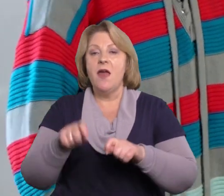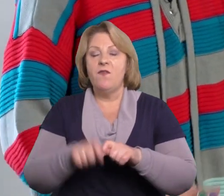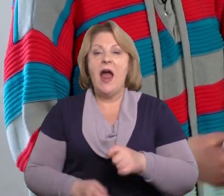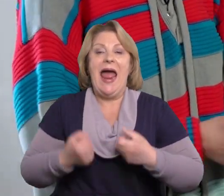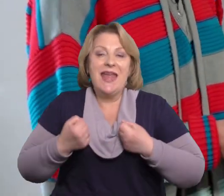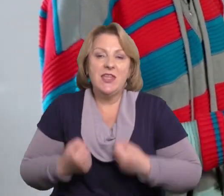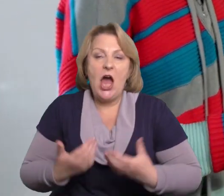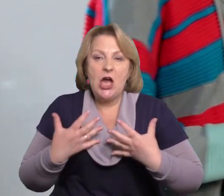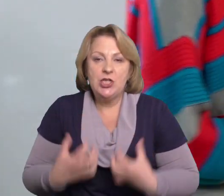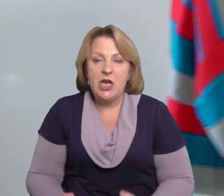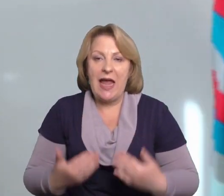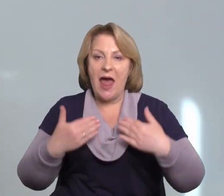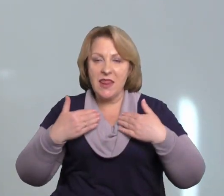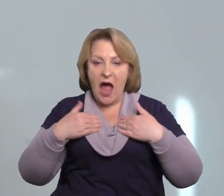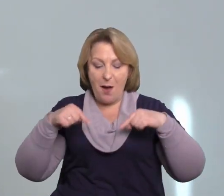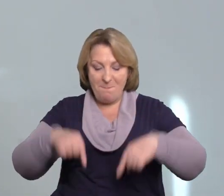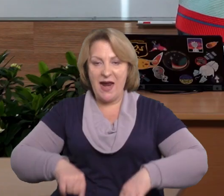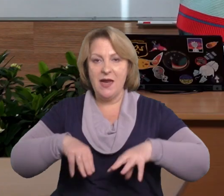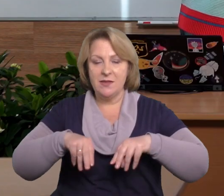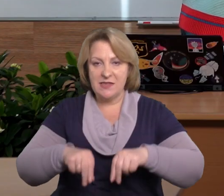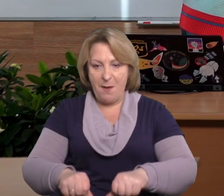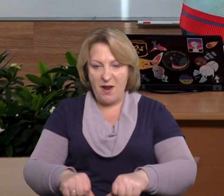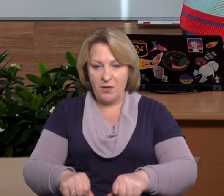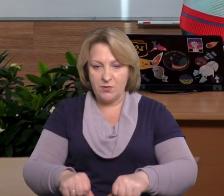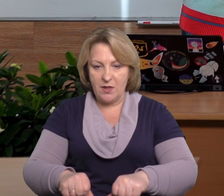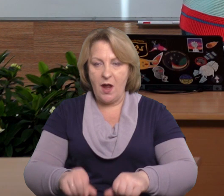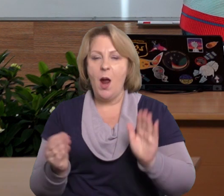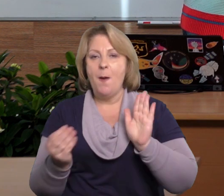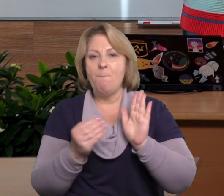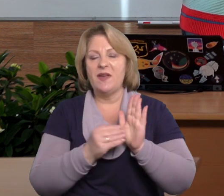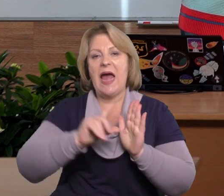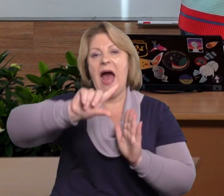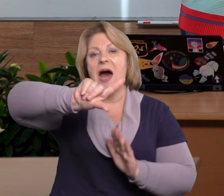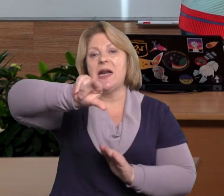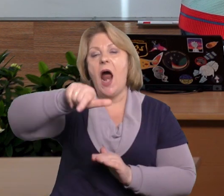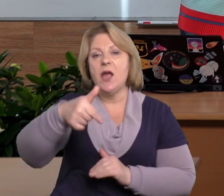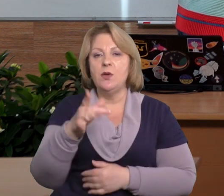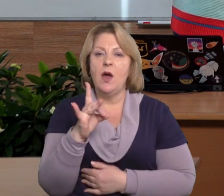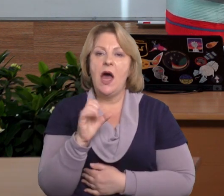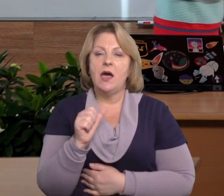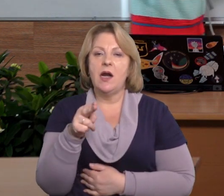між нами та Землею, ми маємо писати тут радіус Землі в квадраті.